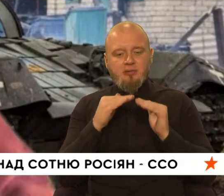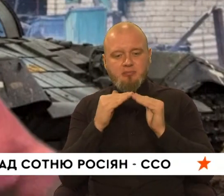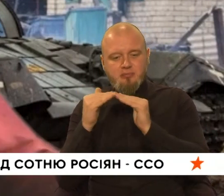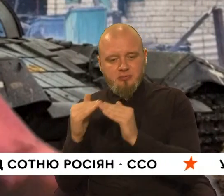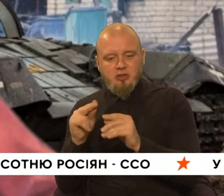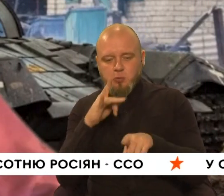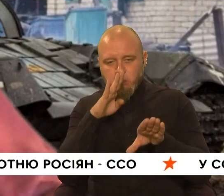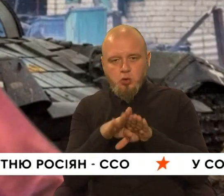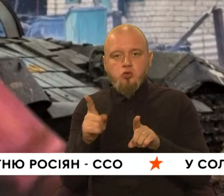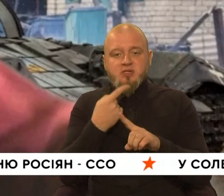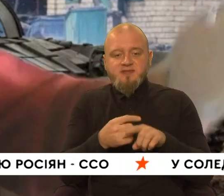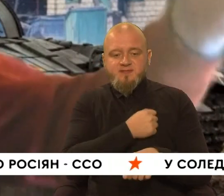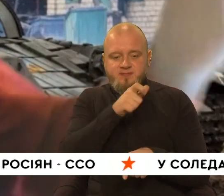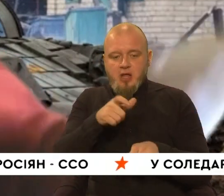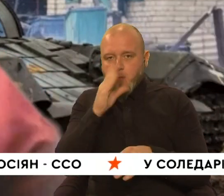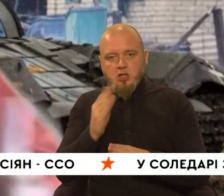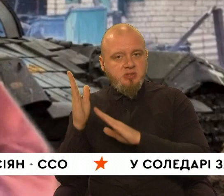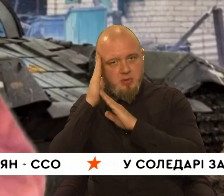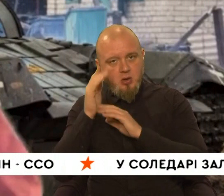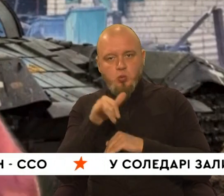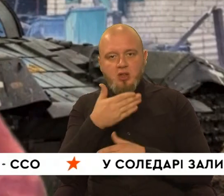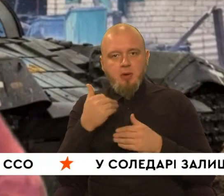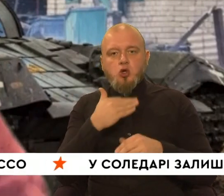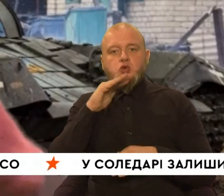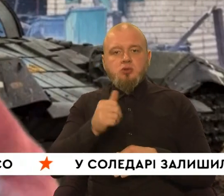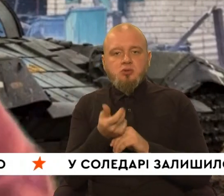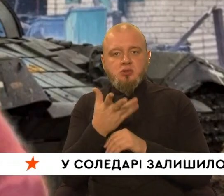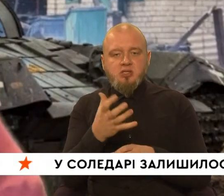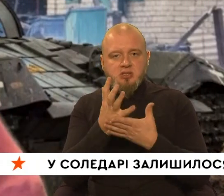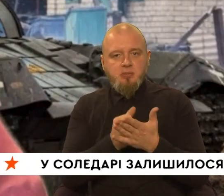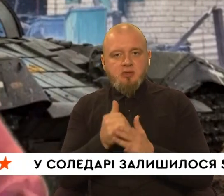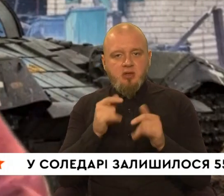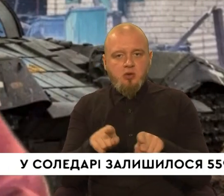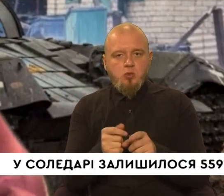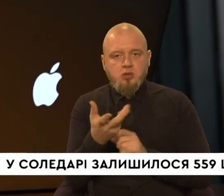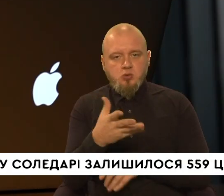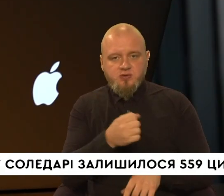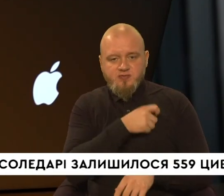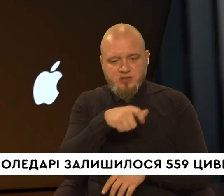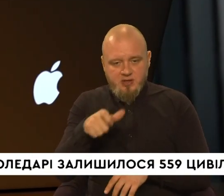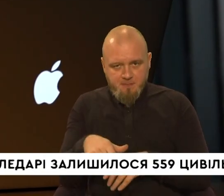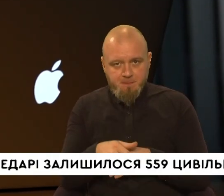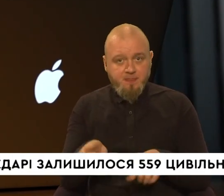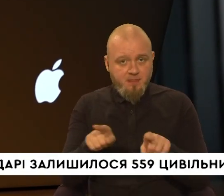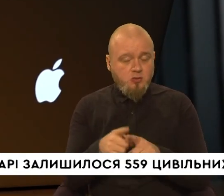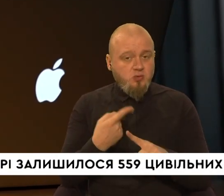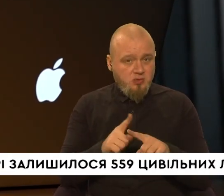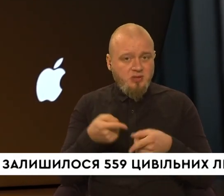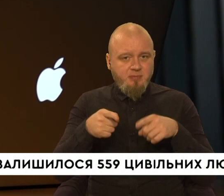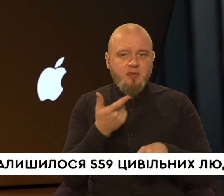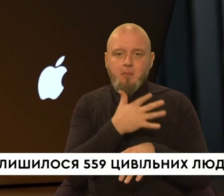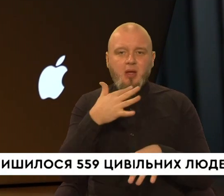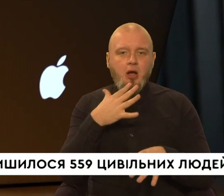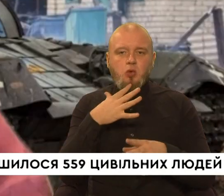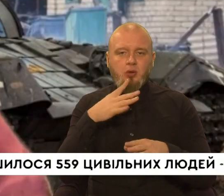чогось подібного, щоб ці війська могли спати. У них немає достатньої кількості запасів для такої кількості війська. Так що це насправді багато